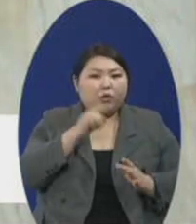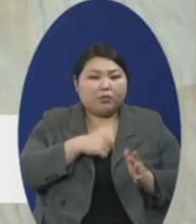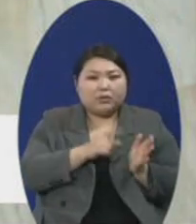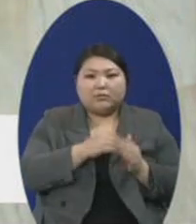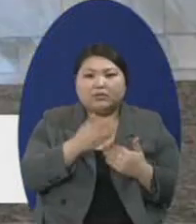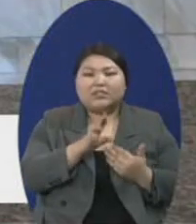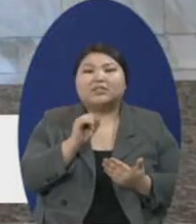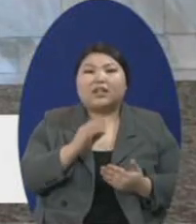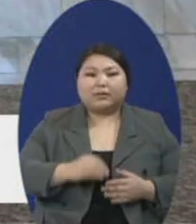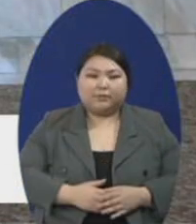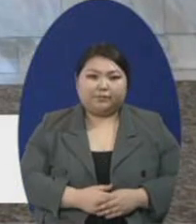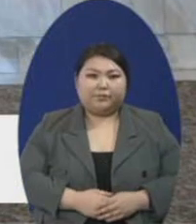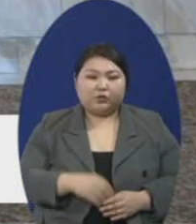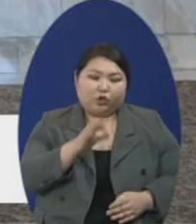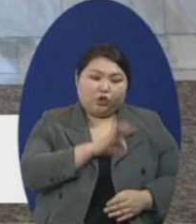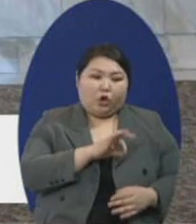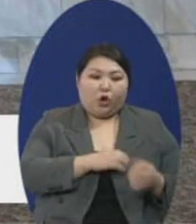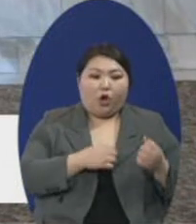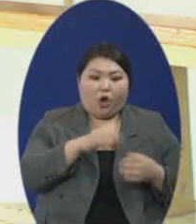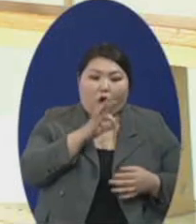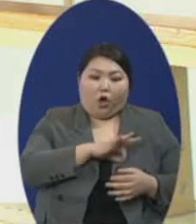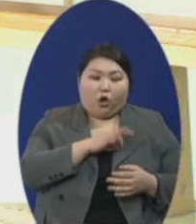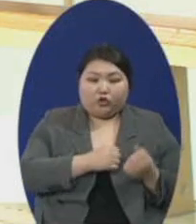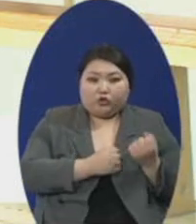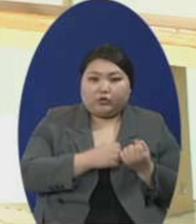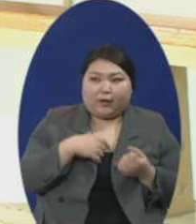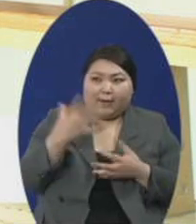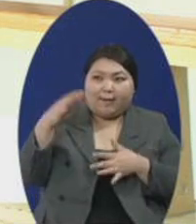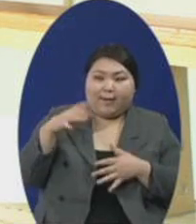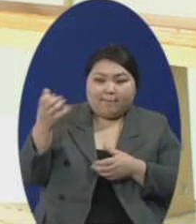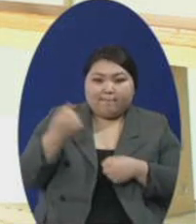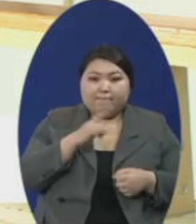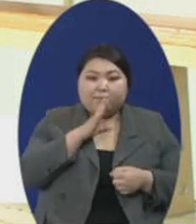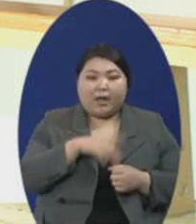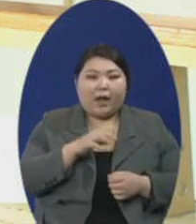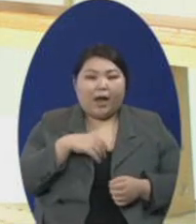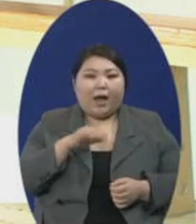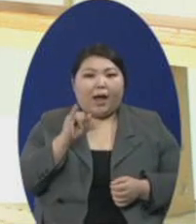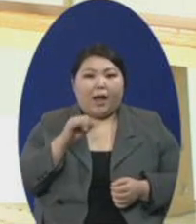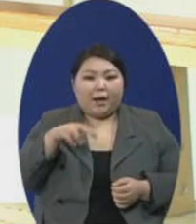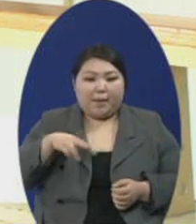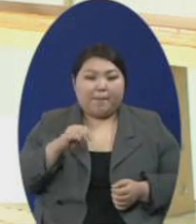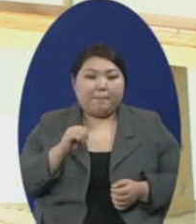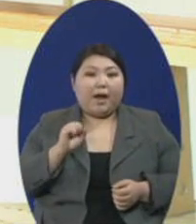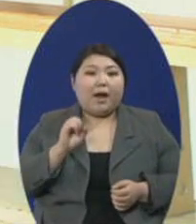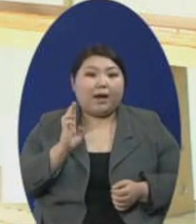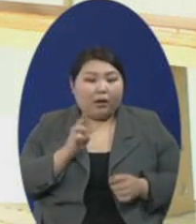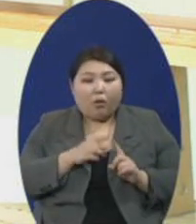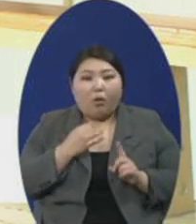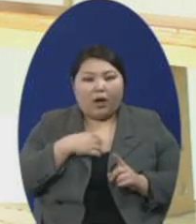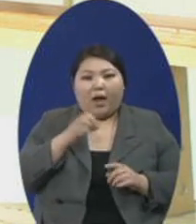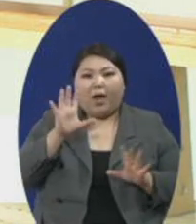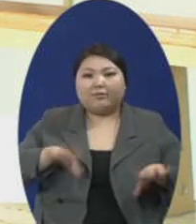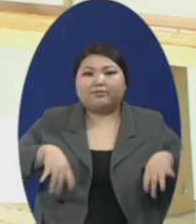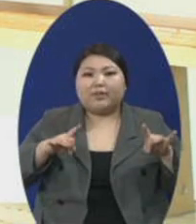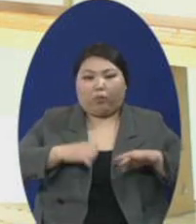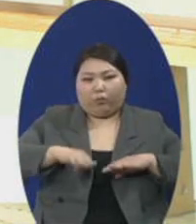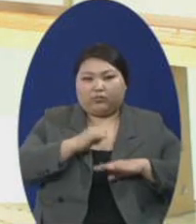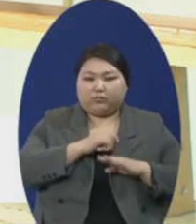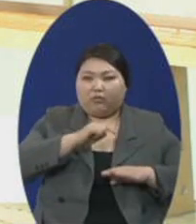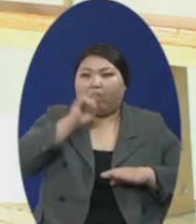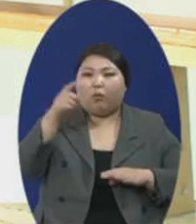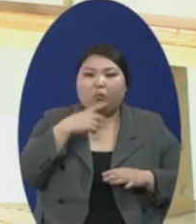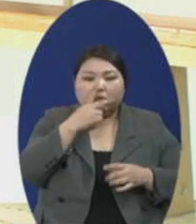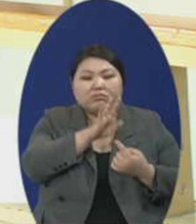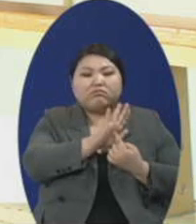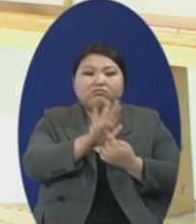хэрэгжүүлж ажиллах вэ? Хөрөнгө оруулалтыг татах үүднээс одоо IMARC гэдэг одоо гэсэн үзэсгэлэн би бас өөрөө оролцоод ирсэн. Үзэсгэлэн яах вэ?